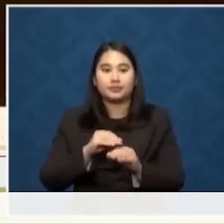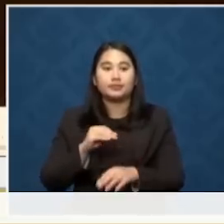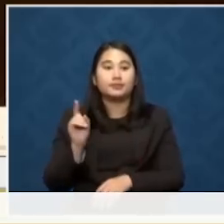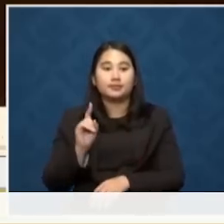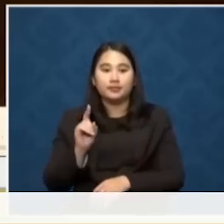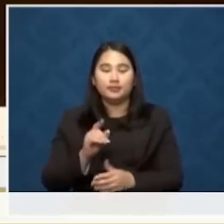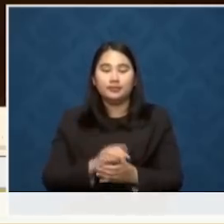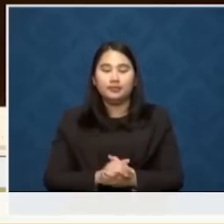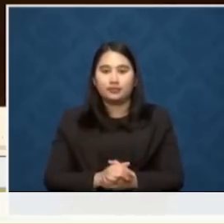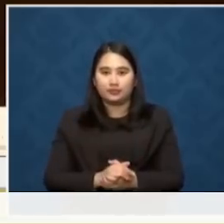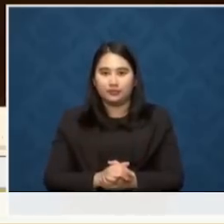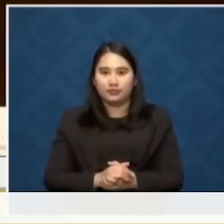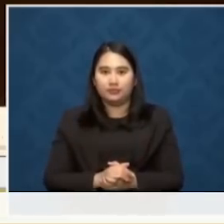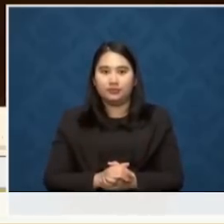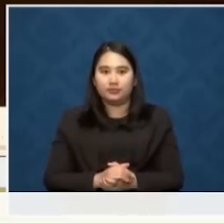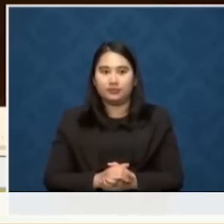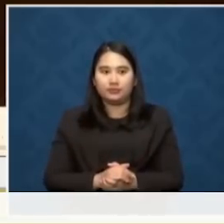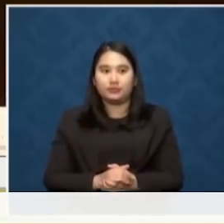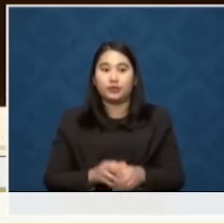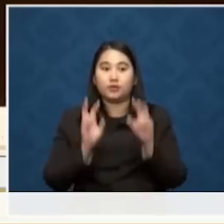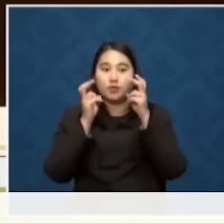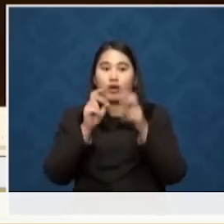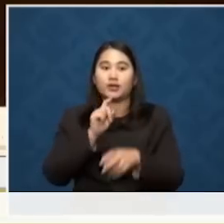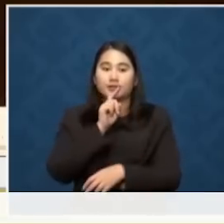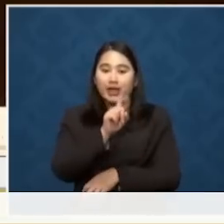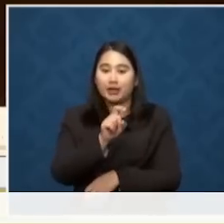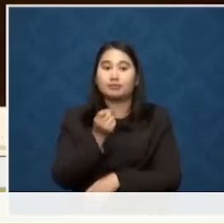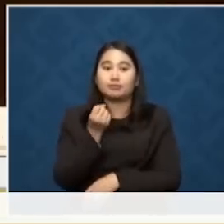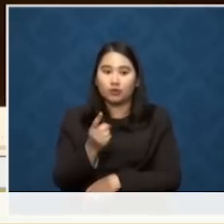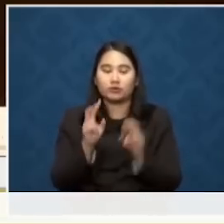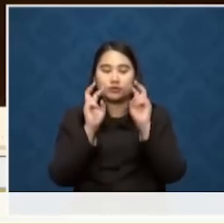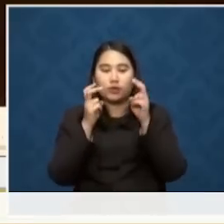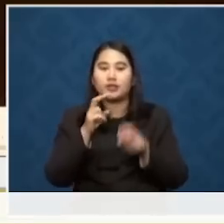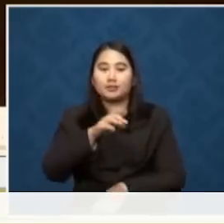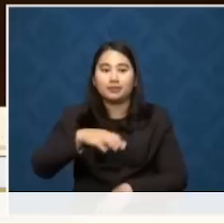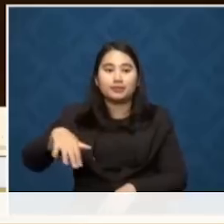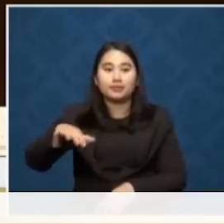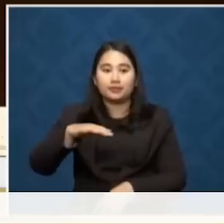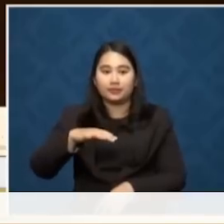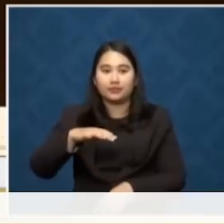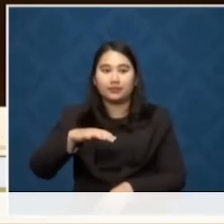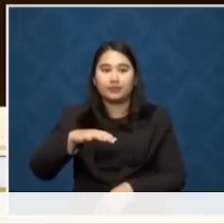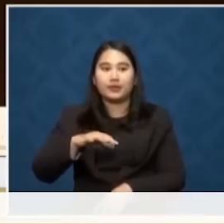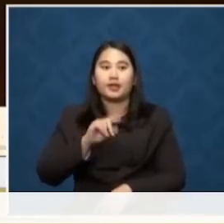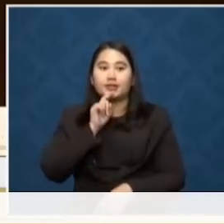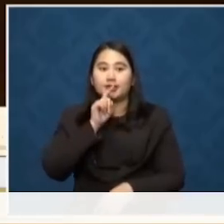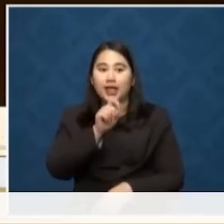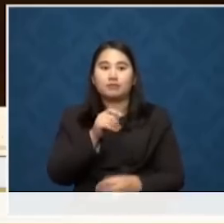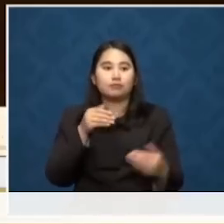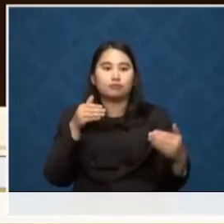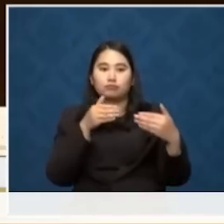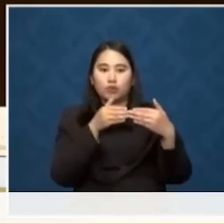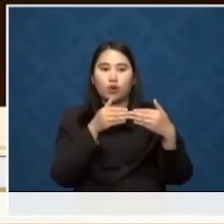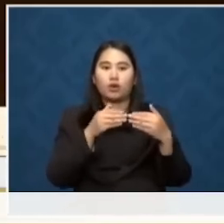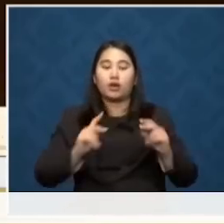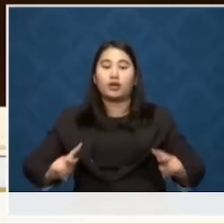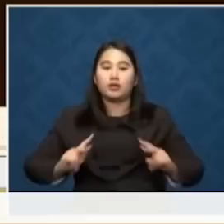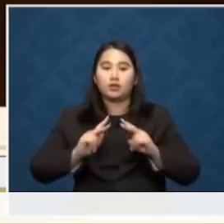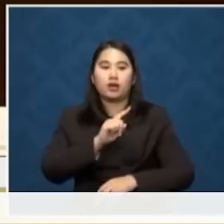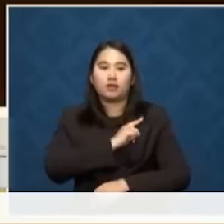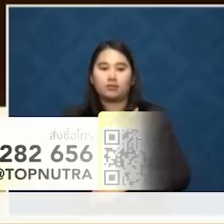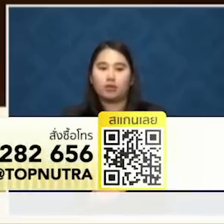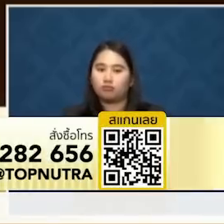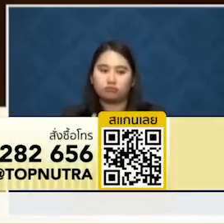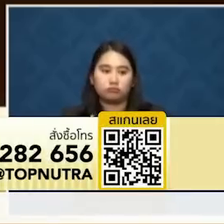ติมในกรณีที่ท่านจะถามกระทู้สดก็ดีกระทู้ทั่วไปก็ดีนะครับขอให้ท่านถามตรงไปที่กระทรวงและงานที่เกี่ยวข้องโดยตร